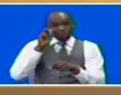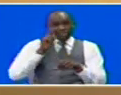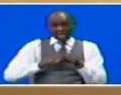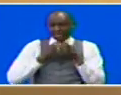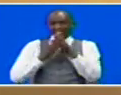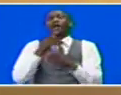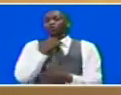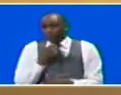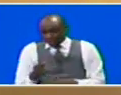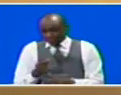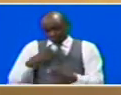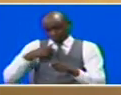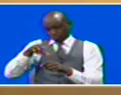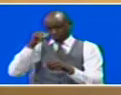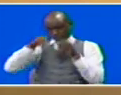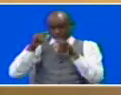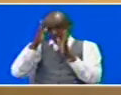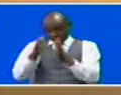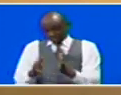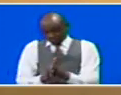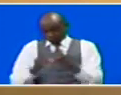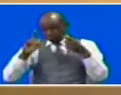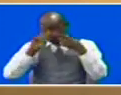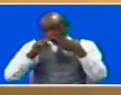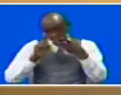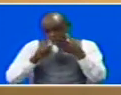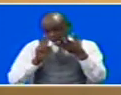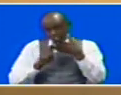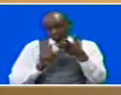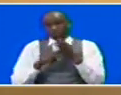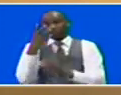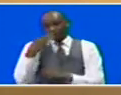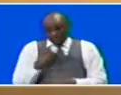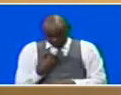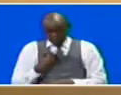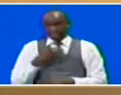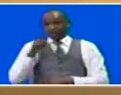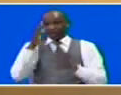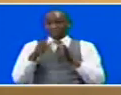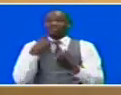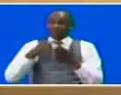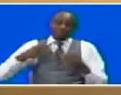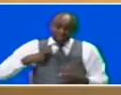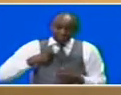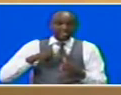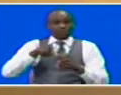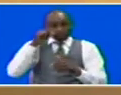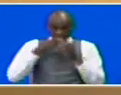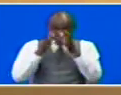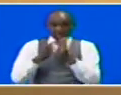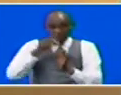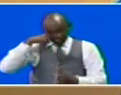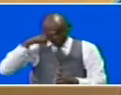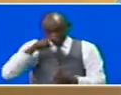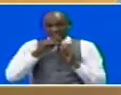wakati ambapo unamchagua kiongozi? Vaudo Dhiambo kutoka Umoja Wana anasema, Kapombe, mie nachagua kiongozi mwenye sera na bila